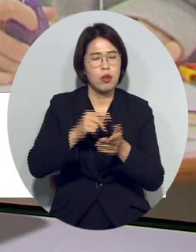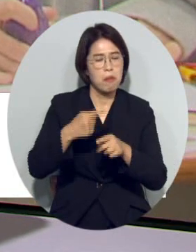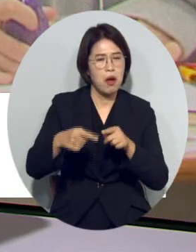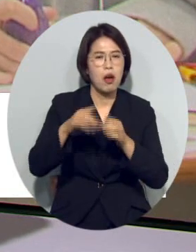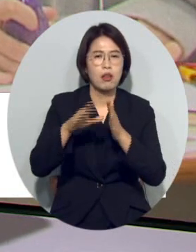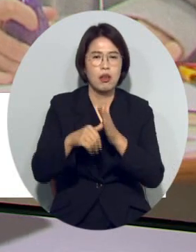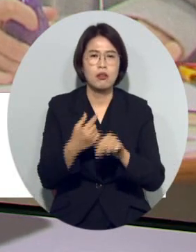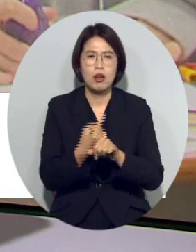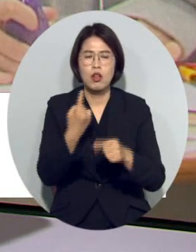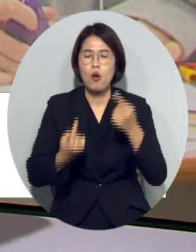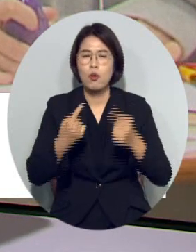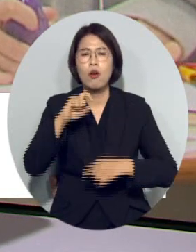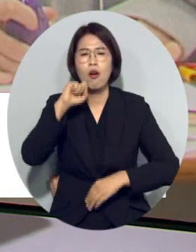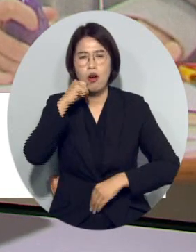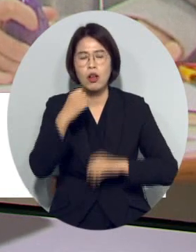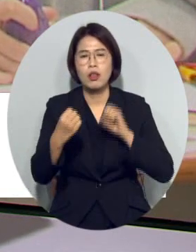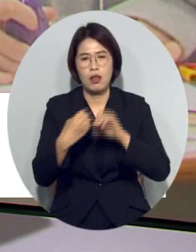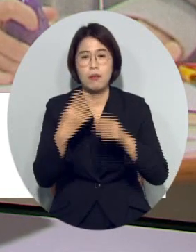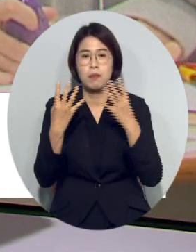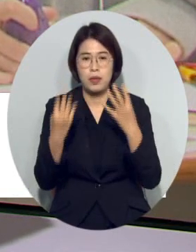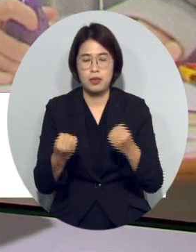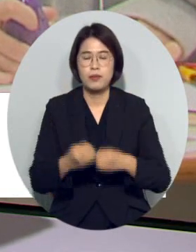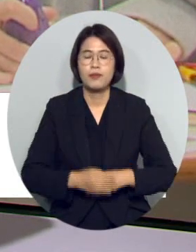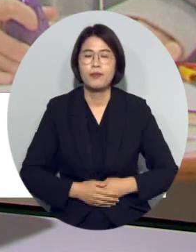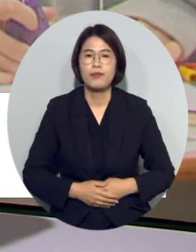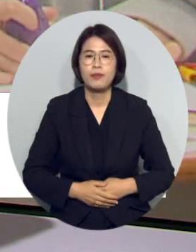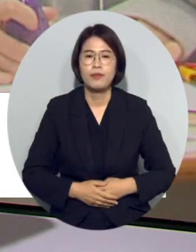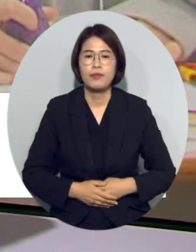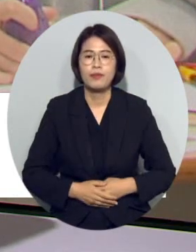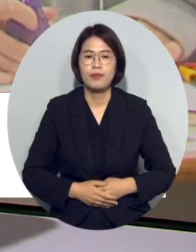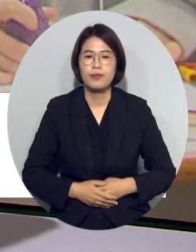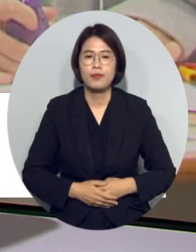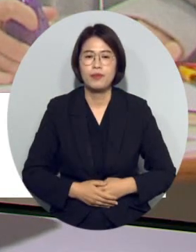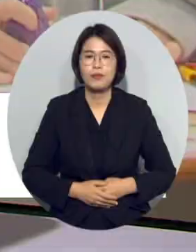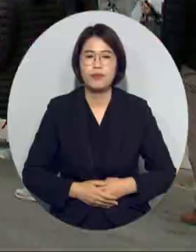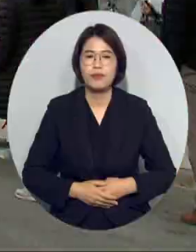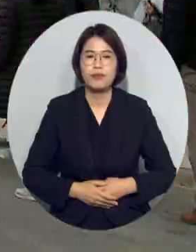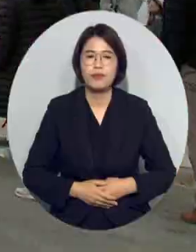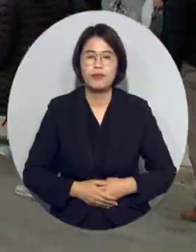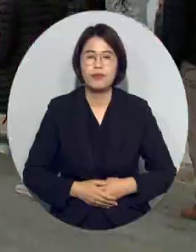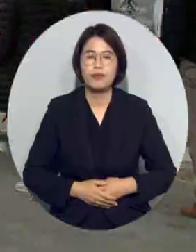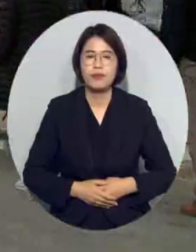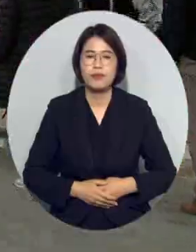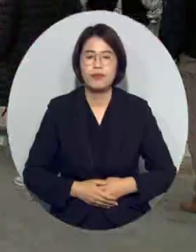지난해보다 어려웠다는 분석이 많습니다. 이어서 권윤수 기자입니다.